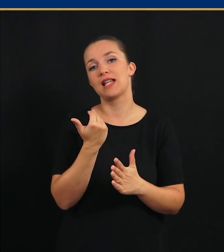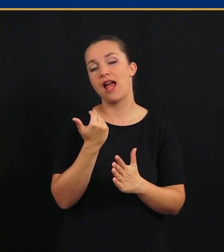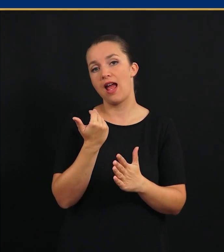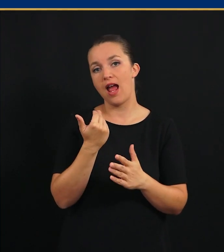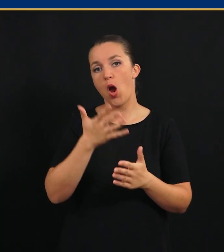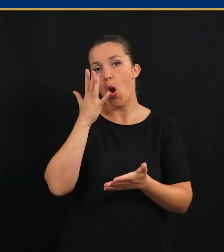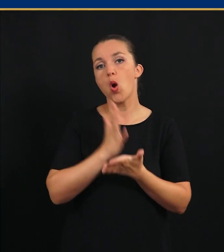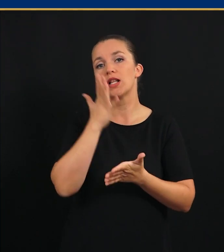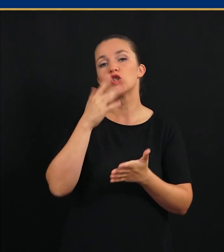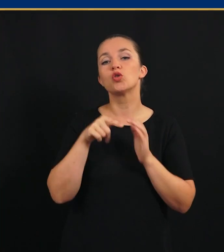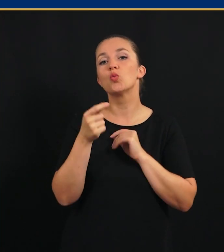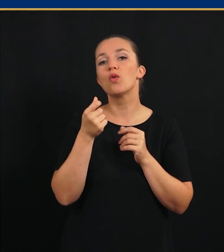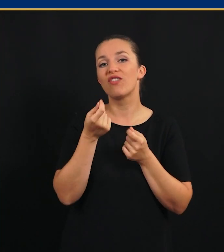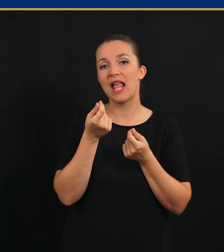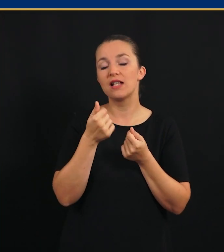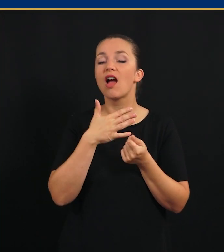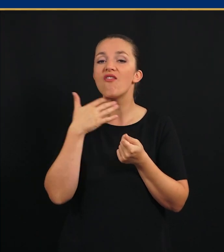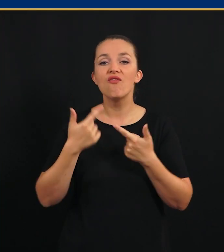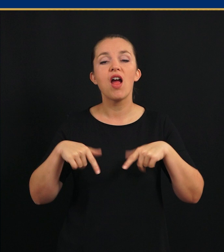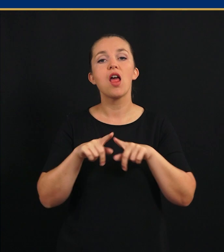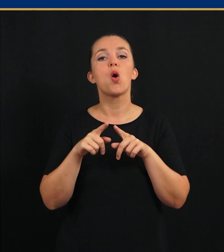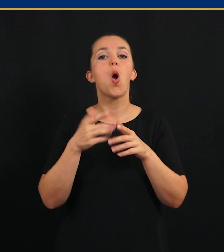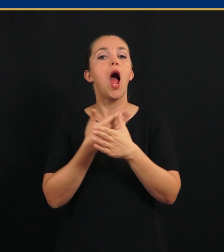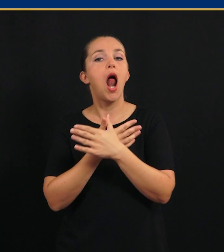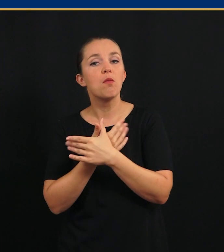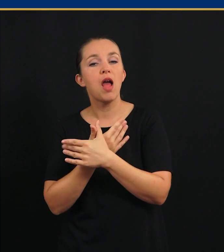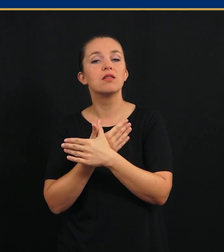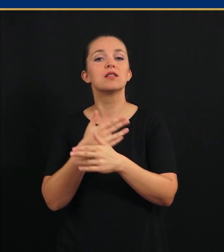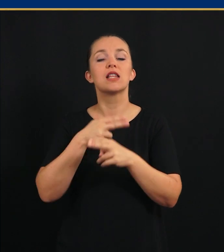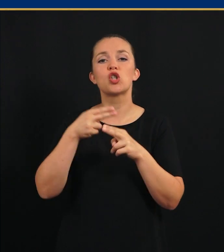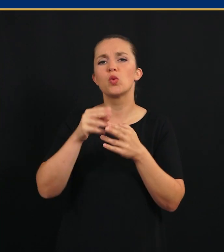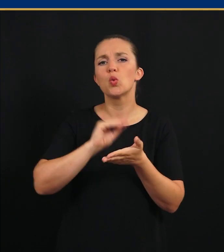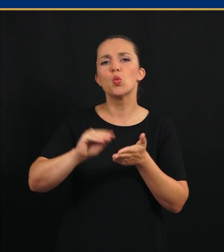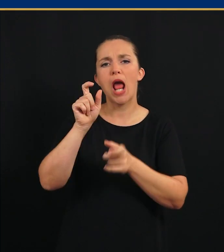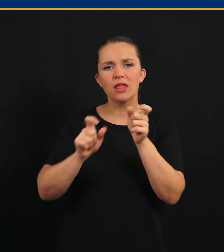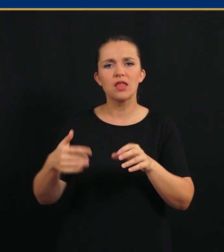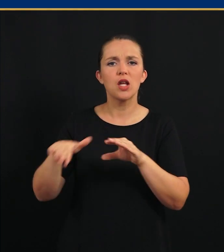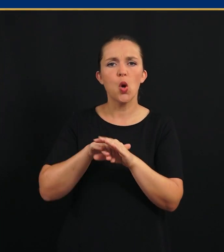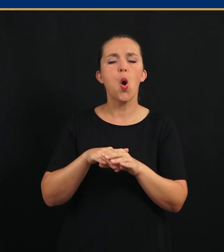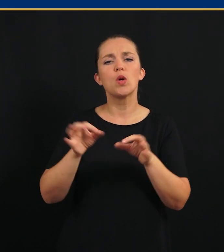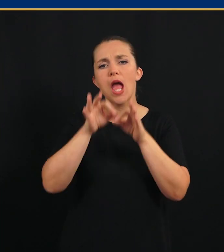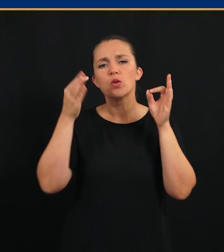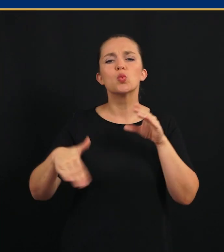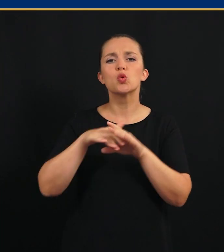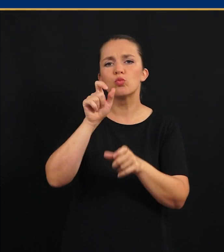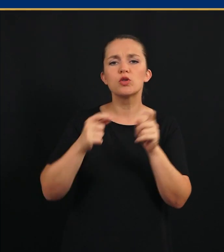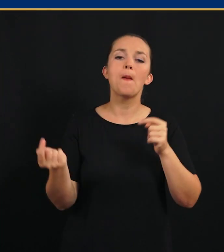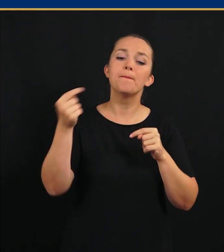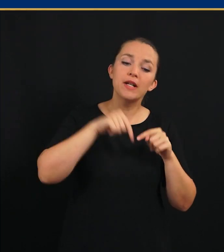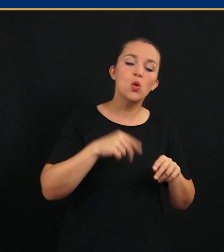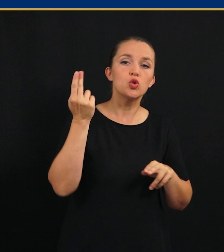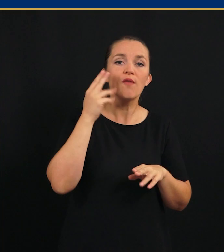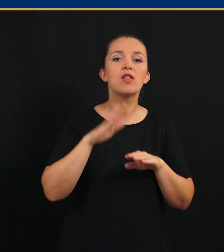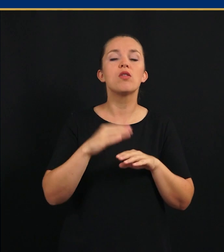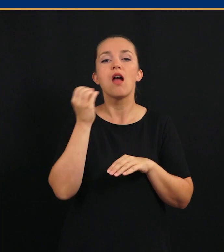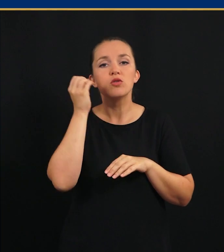Centra za odličnost v financah. Veliko albanskih državnih uradnikov, javnih